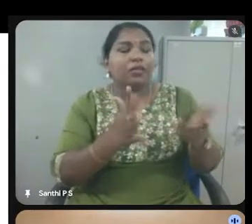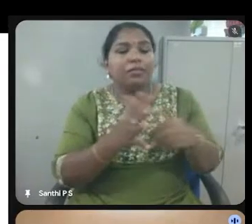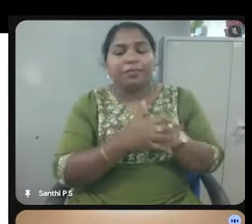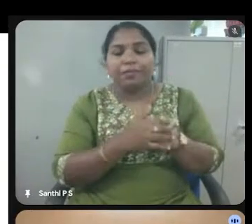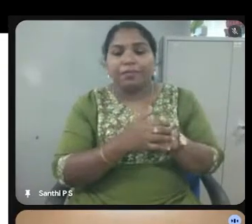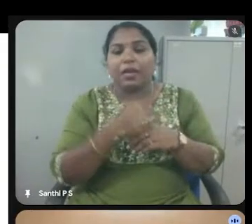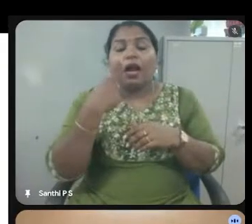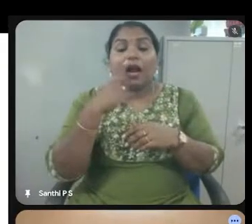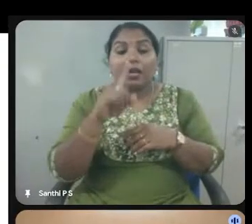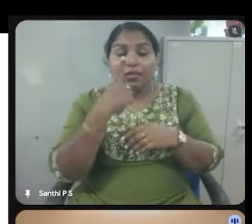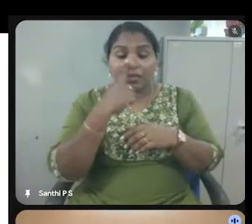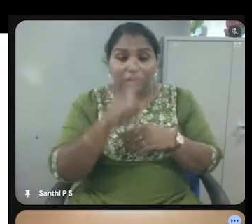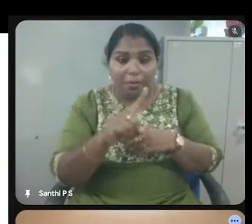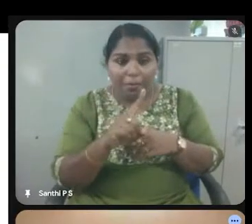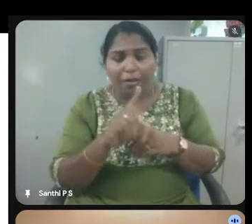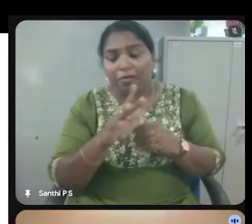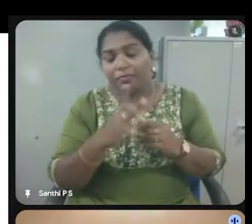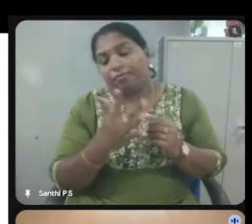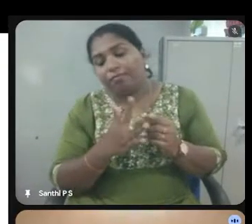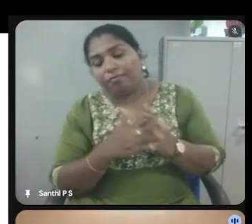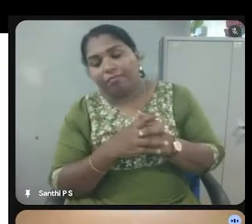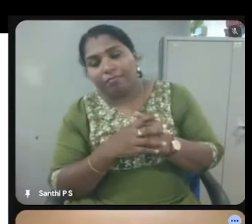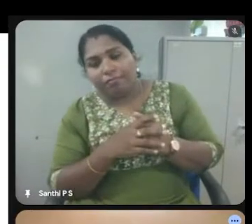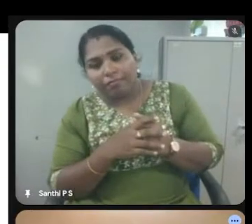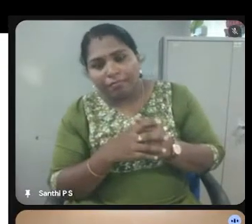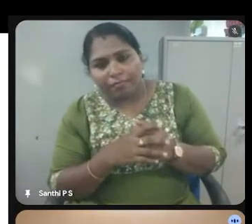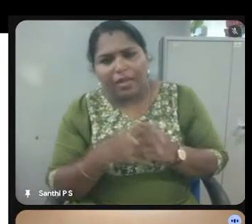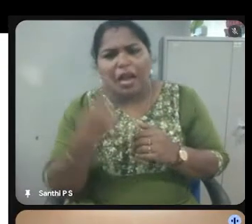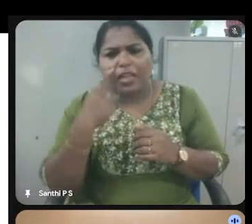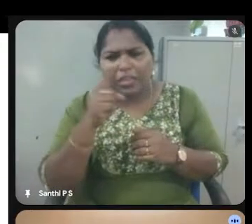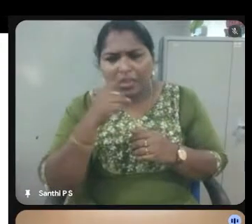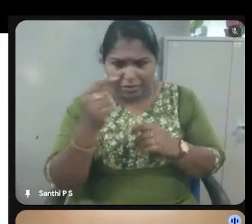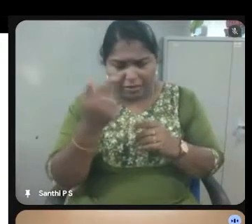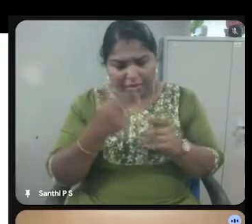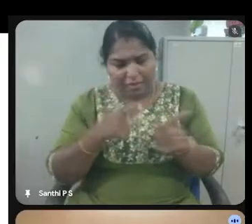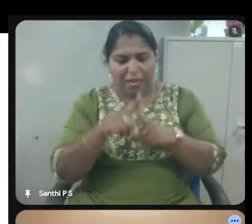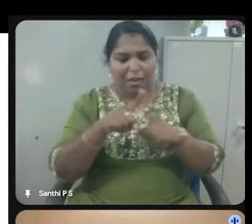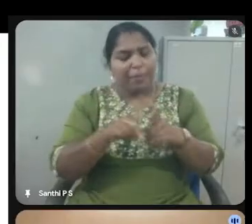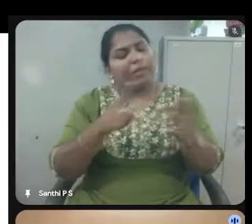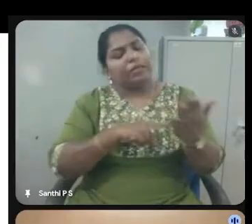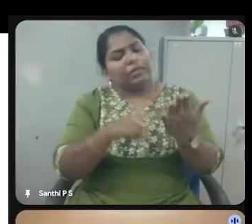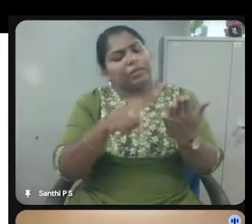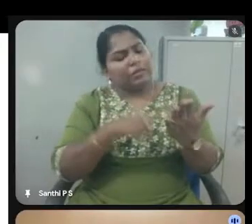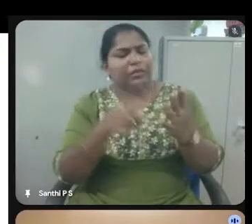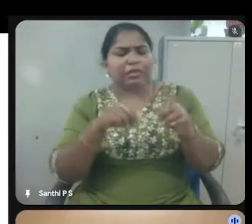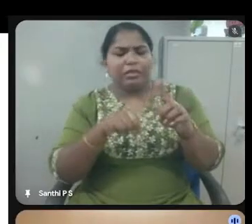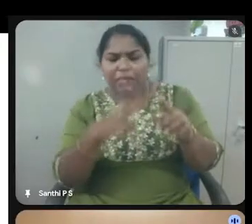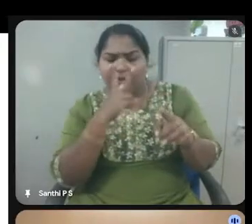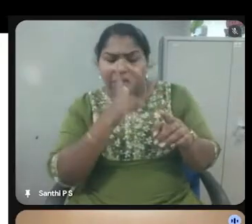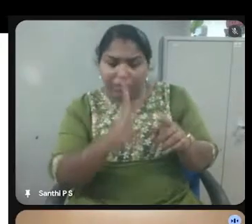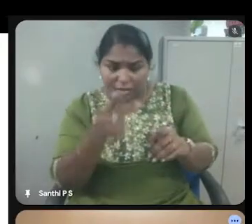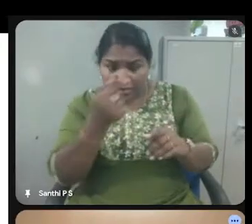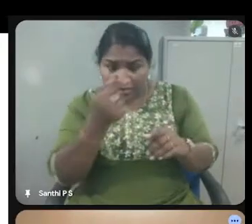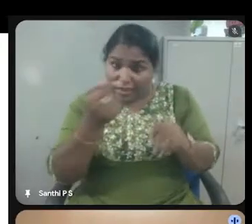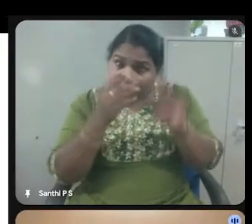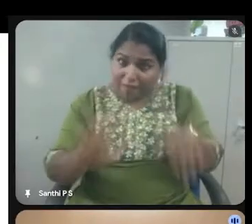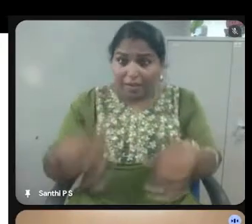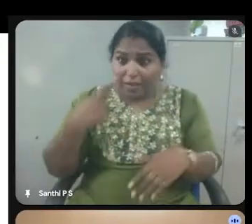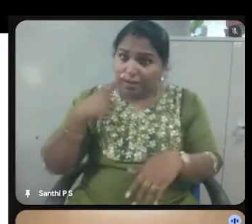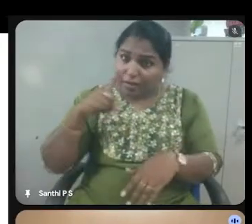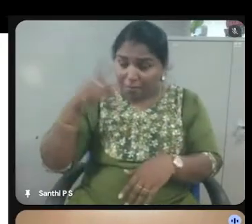എത്രത്തോളം അറിയാം സ്ക്രീൻ ടൈം കൂടിക്കഴിഞ്ഞാൽ എന്തൊക്കെ പ്രത്യാഘാതങ്ങൾ ഉണ്ടെന്ന് ഒരു പഠനം നടത്തിയപ്പോൾ അതില് നമ്മൾ കണ്ടെത്തിയെന്ന് വെച്ചാല്